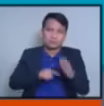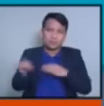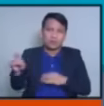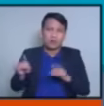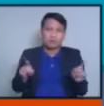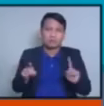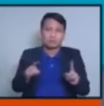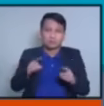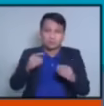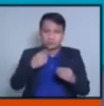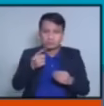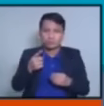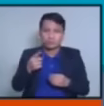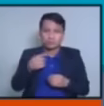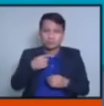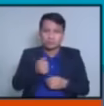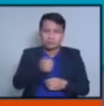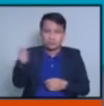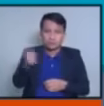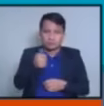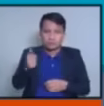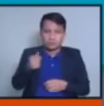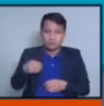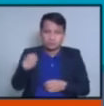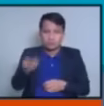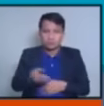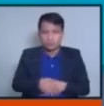sir. Sino nagbigay sa inyo ng pamasahe papunta Iloilo?